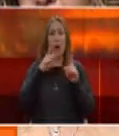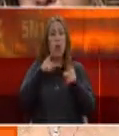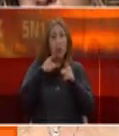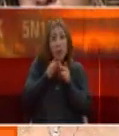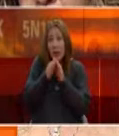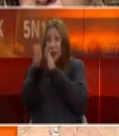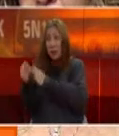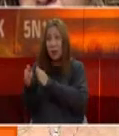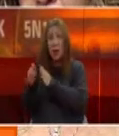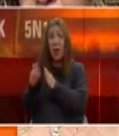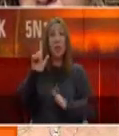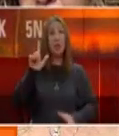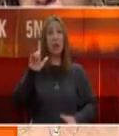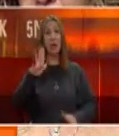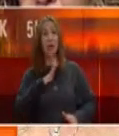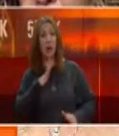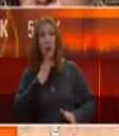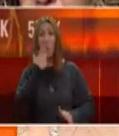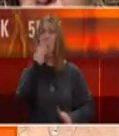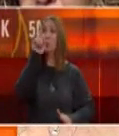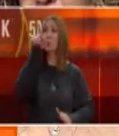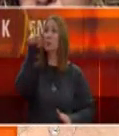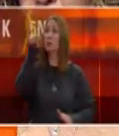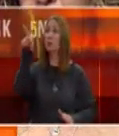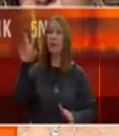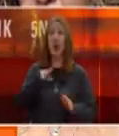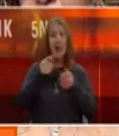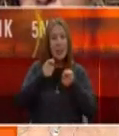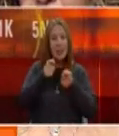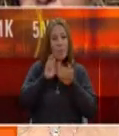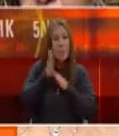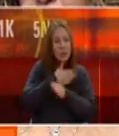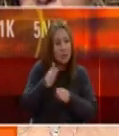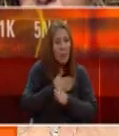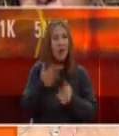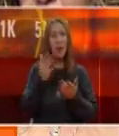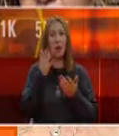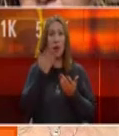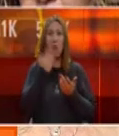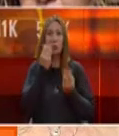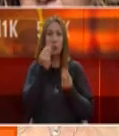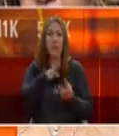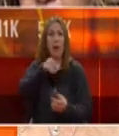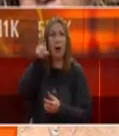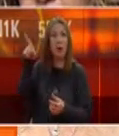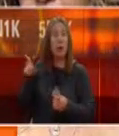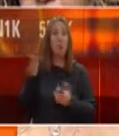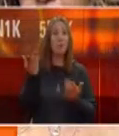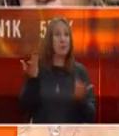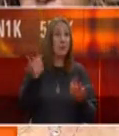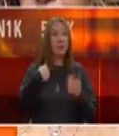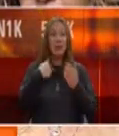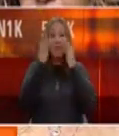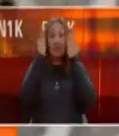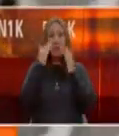yanında ihtiyacı olan da birçok okul var. Eğitim malzemelerine ihtiyacı olan da birçok okul var. Ve biz